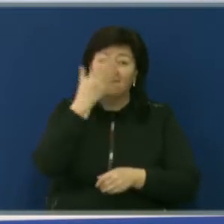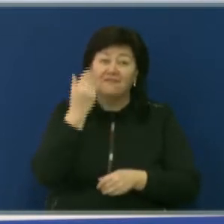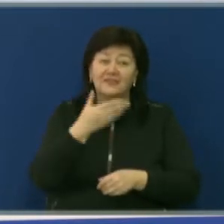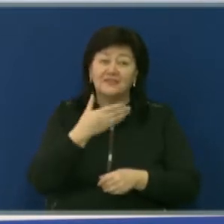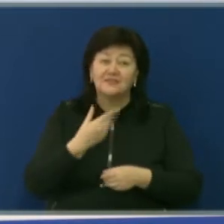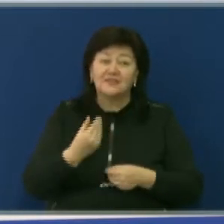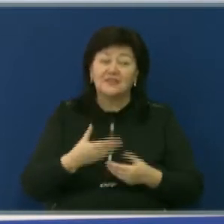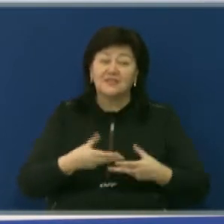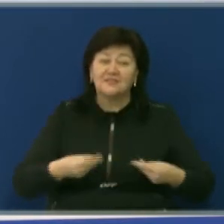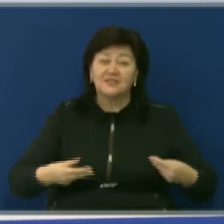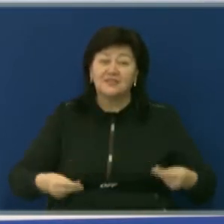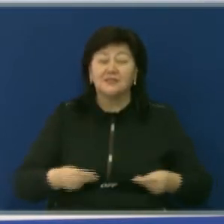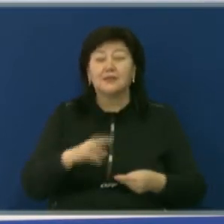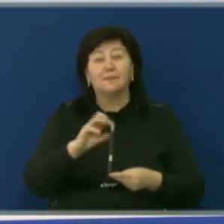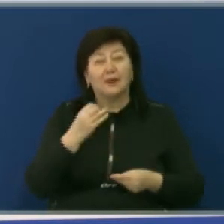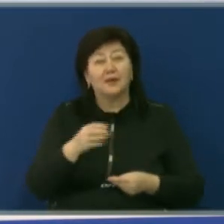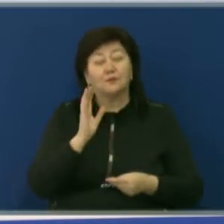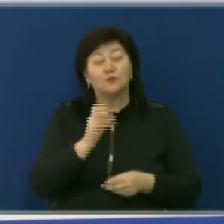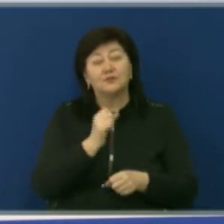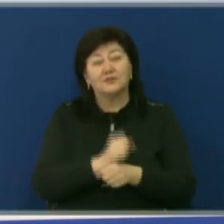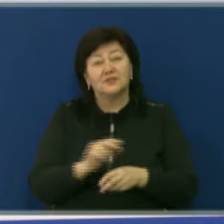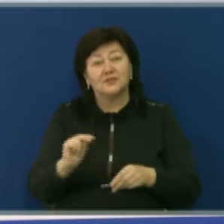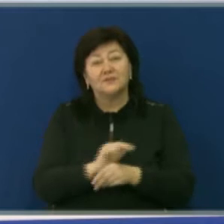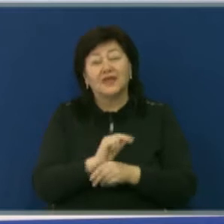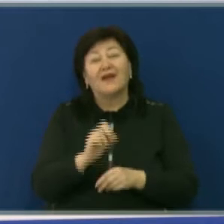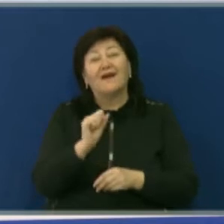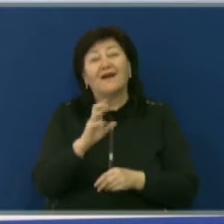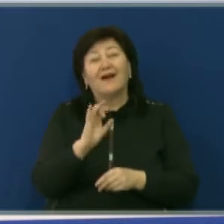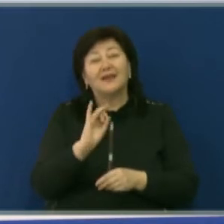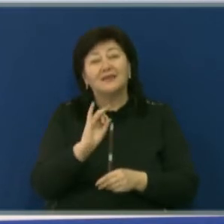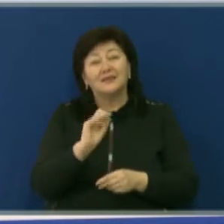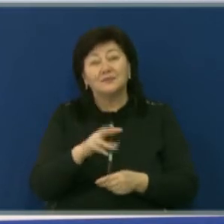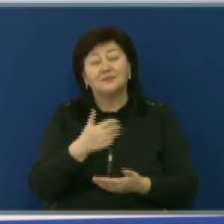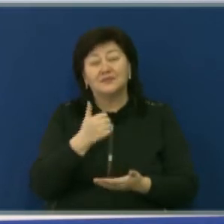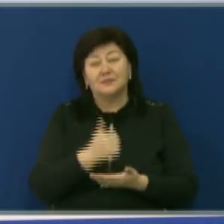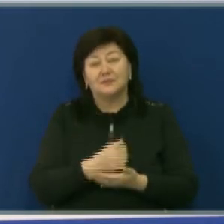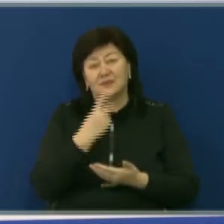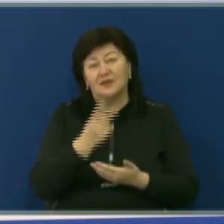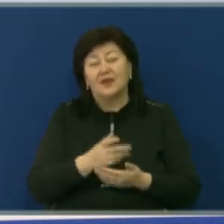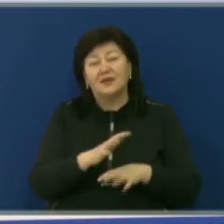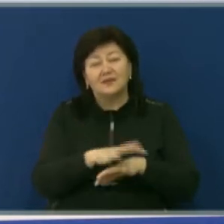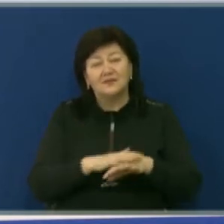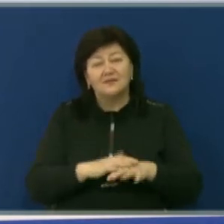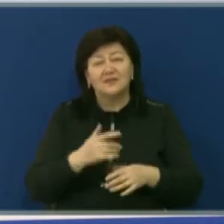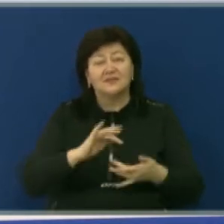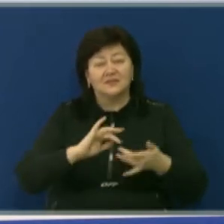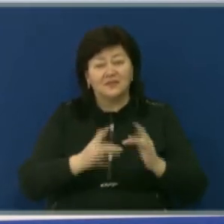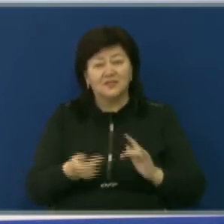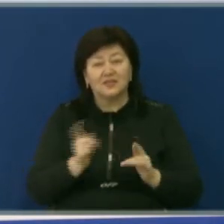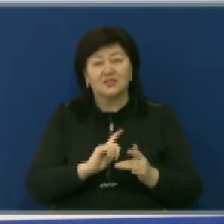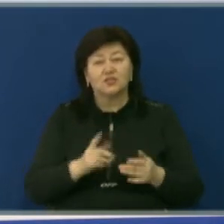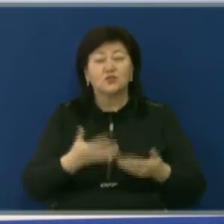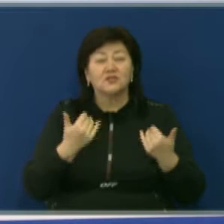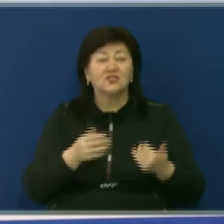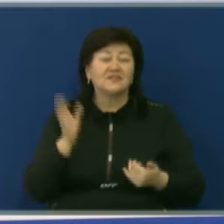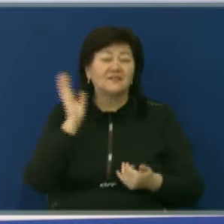своей странице Facebook Нурмбет Сактаганов принес свои извинения жителям Семея в связи с неудобствами, вызванными скоплением талых